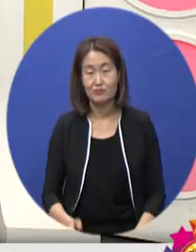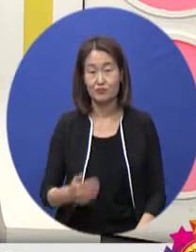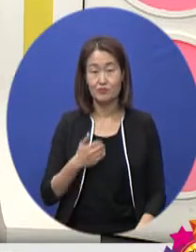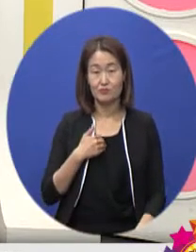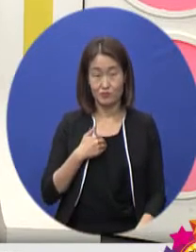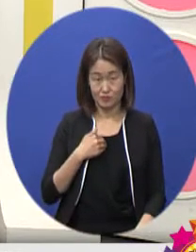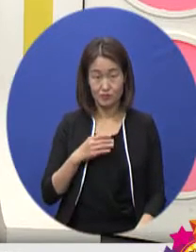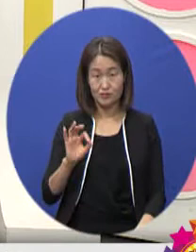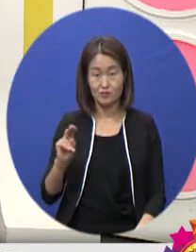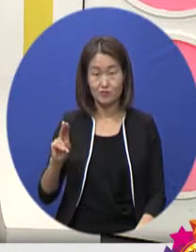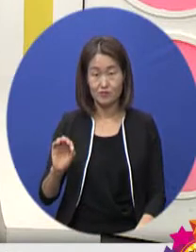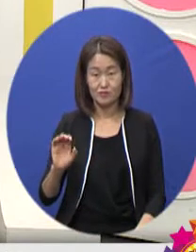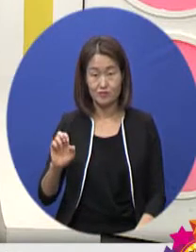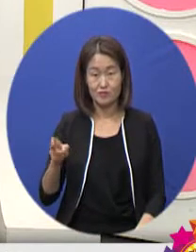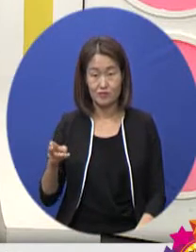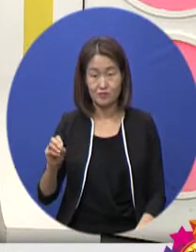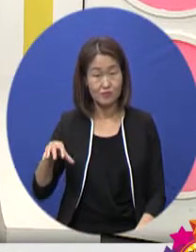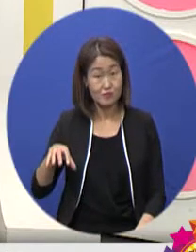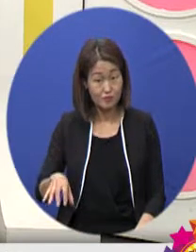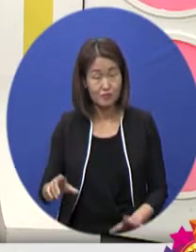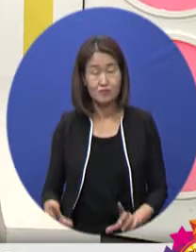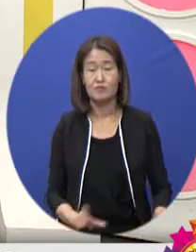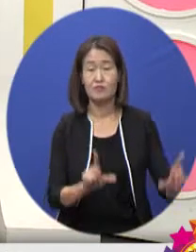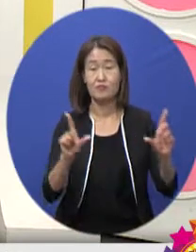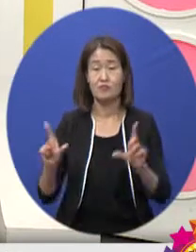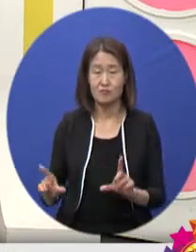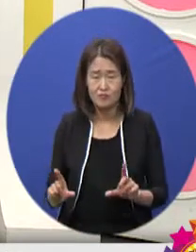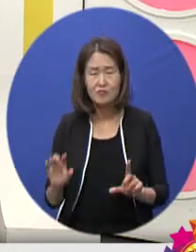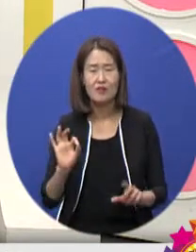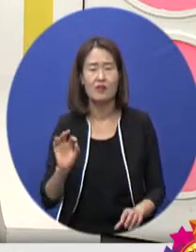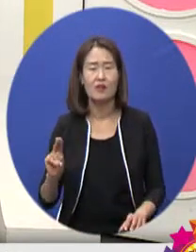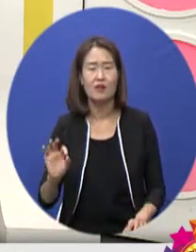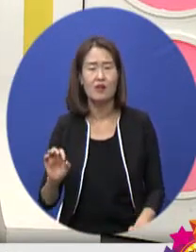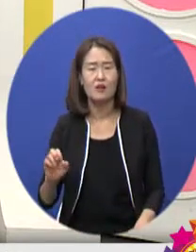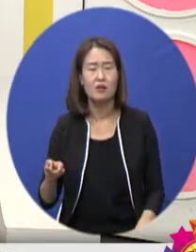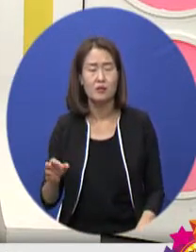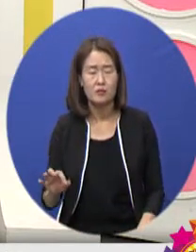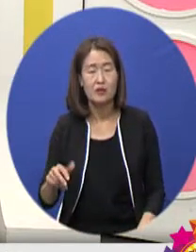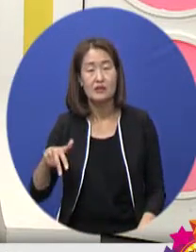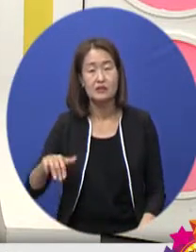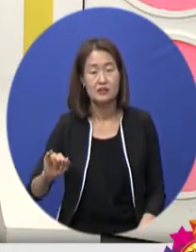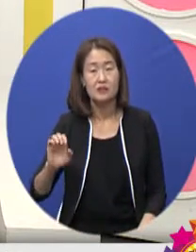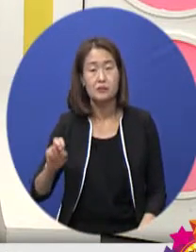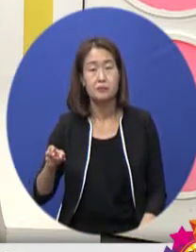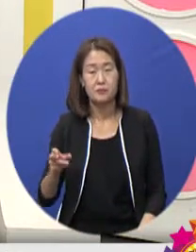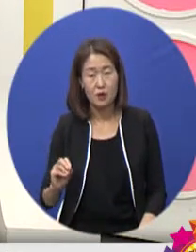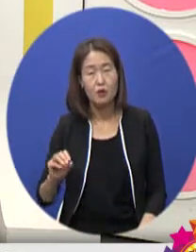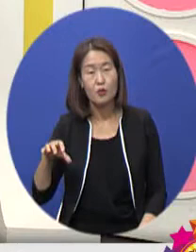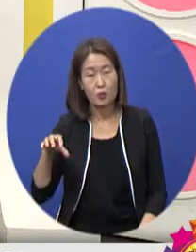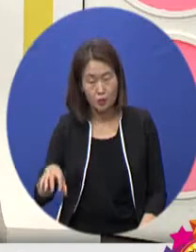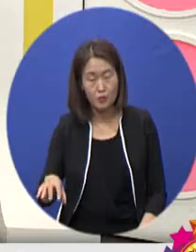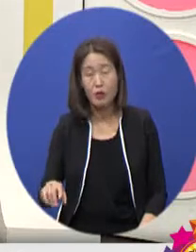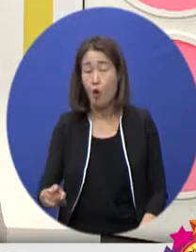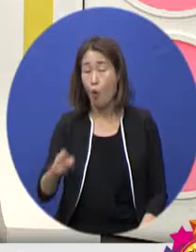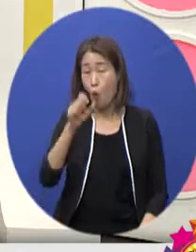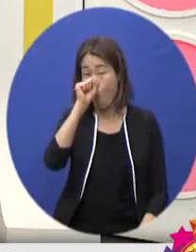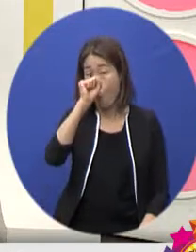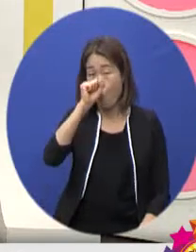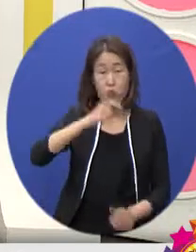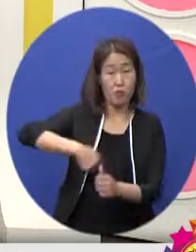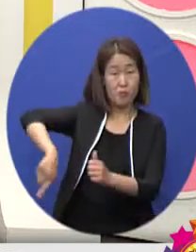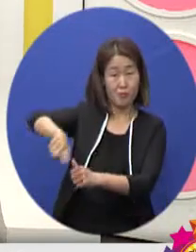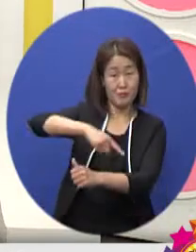저기 양평 네. 있어요. 양평. 아, 양평에. 지평면 월산이 거기 살아요. 좋은 곳에